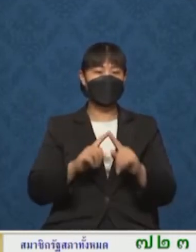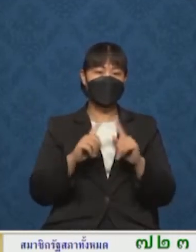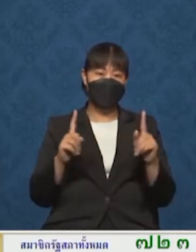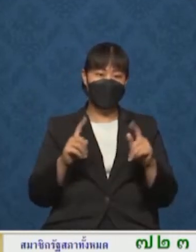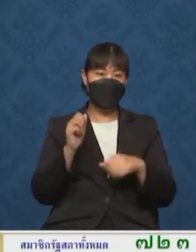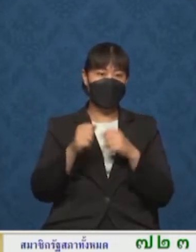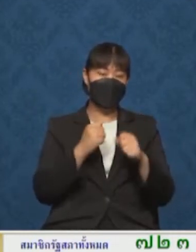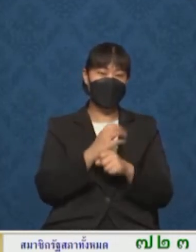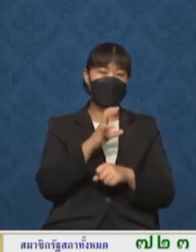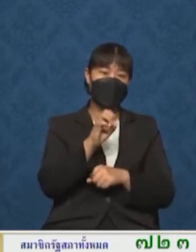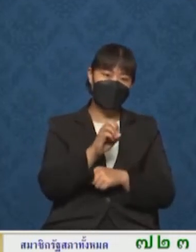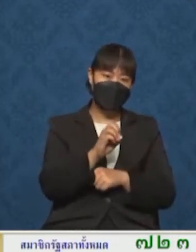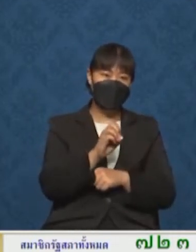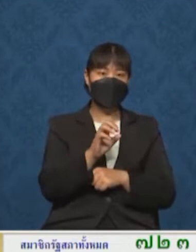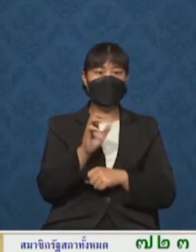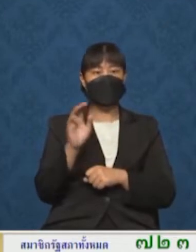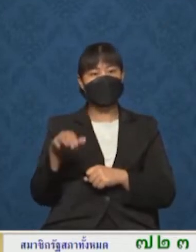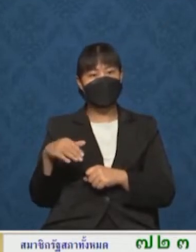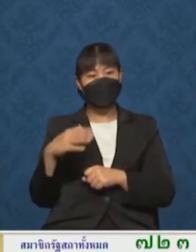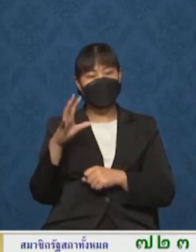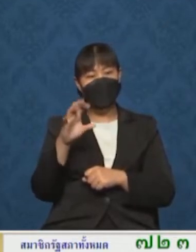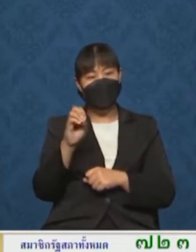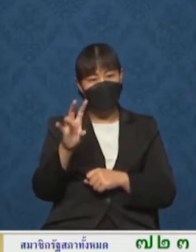นั้นี 50 ปี 57 epo